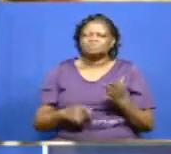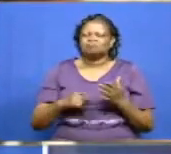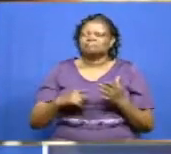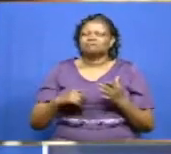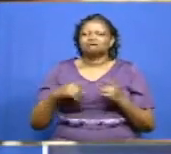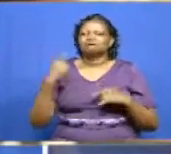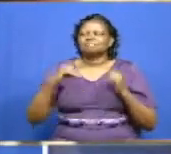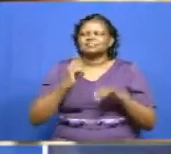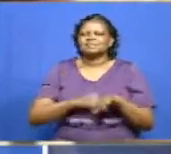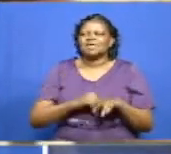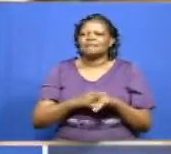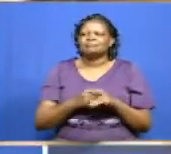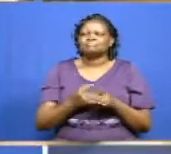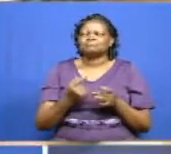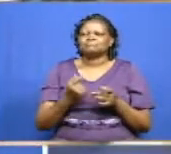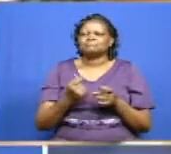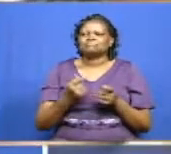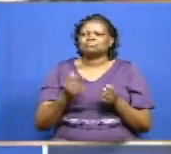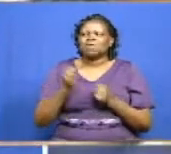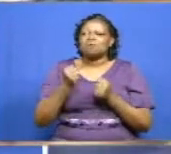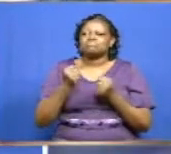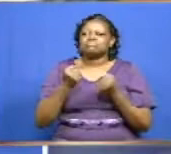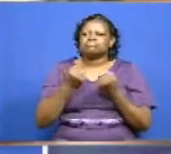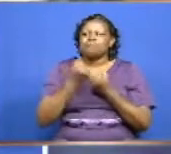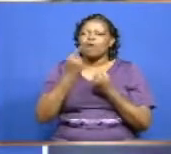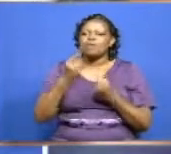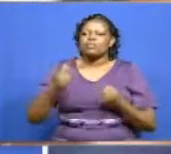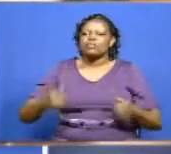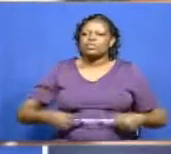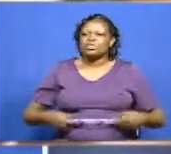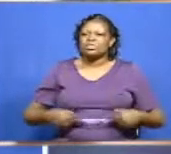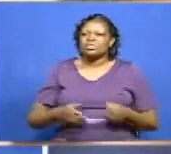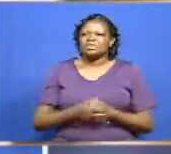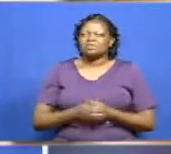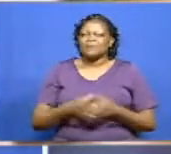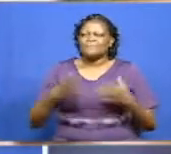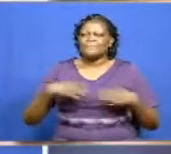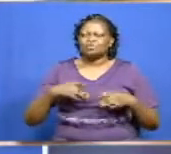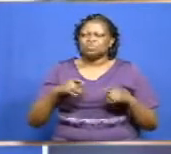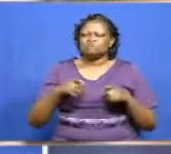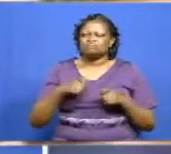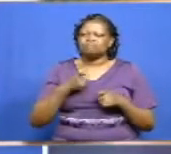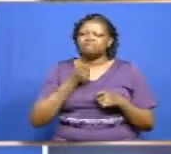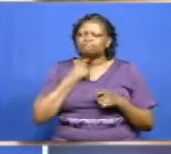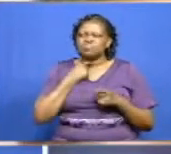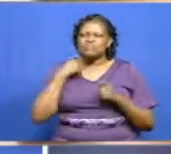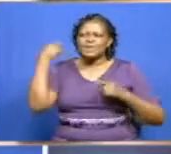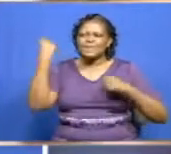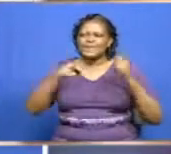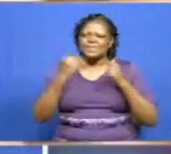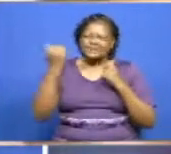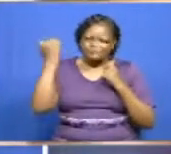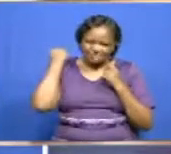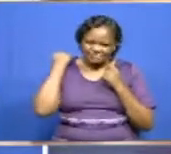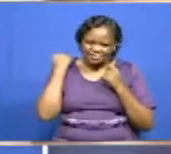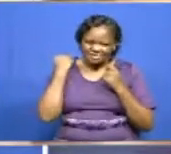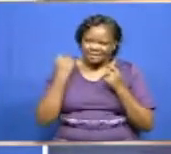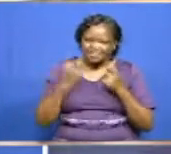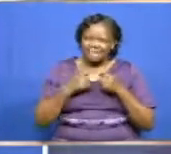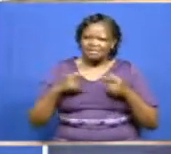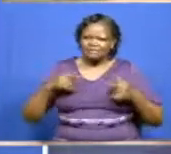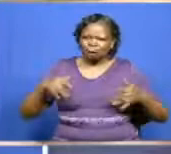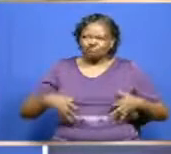baada ya kumkanyaga mvulana mmoja mwenye alikuwa na chuma. Ndiye alikuwa ananichapa mgongo, akaniingiza mikono kwa